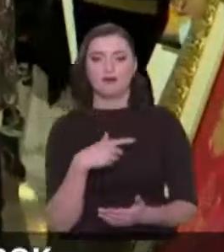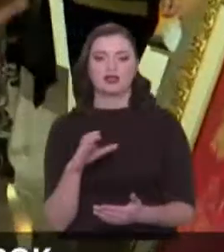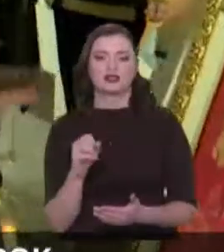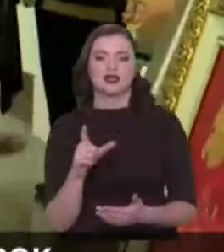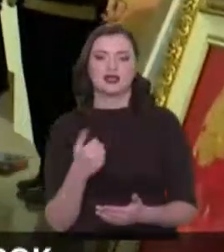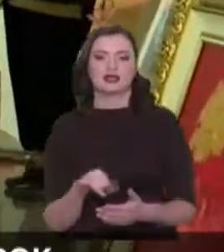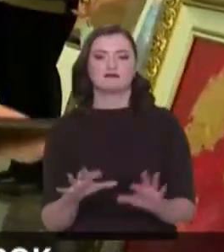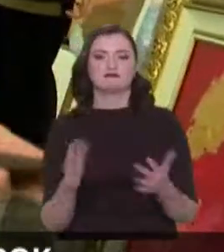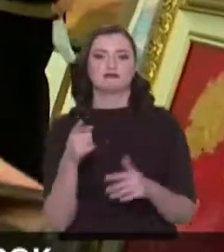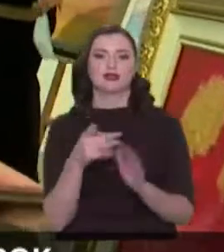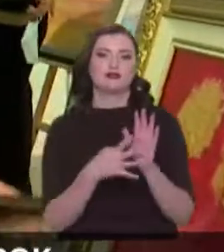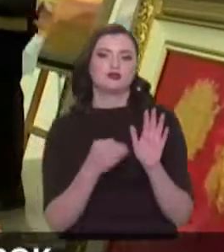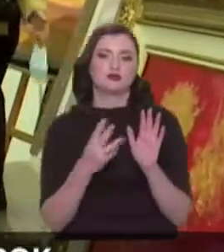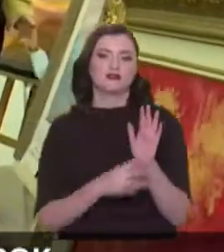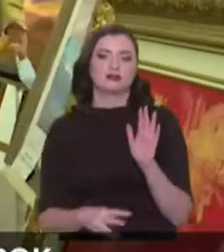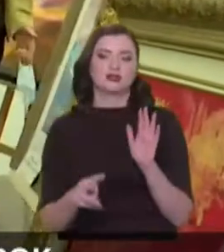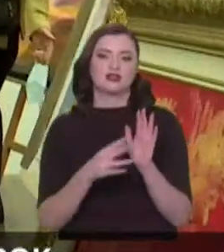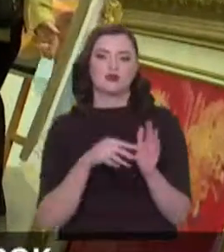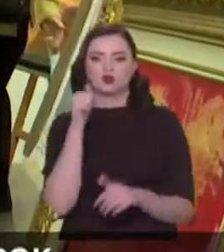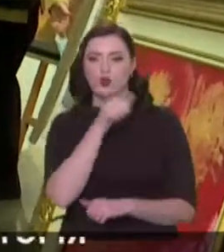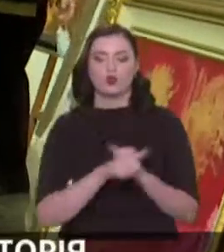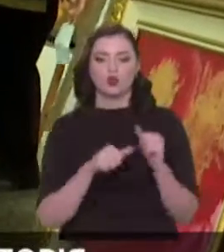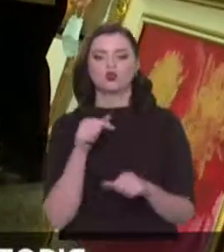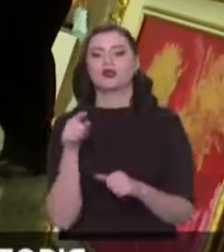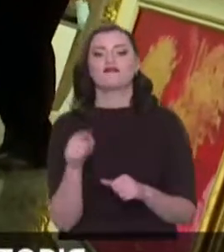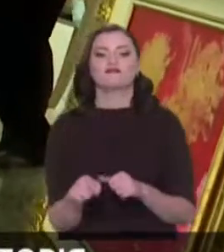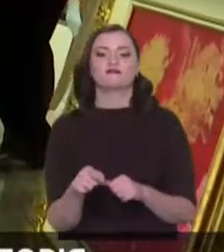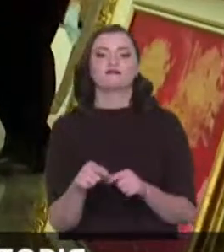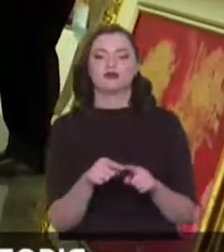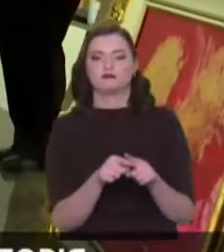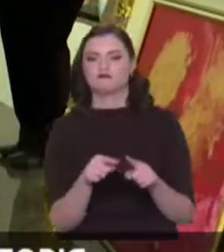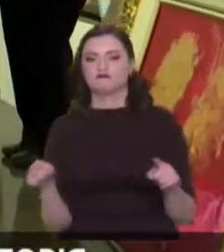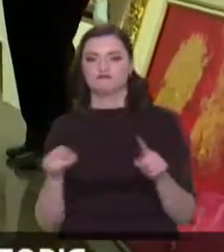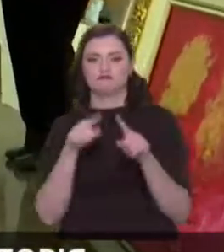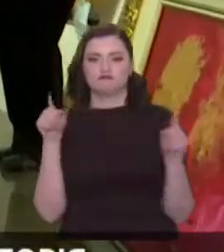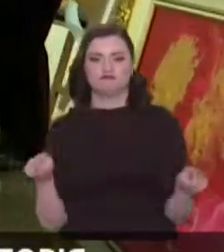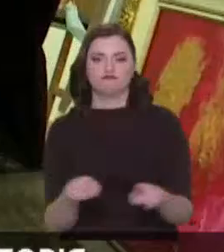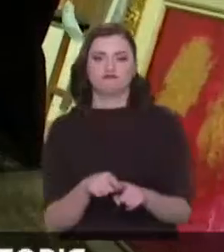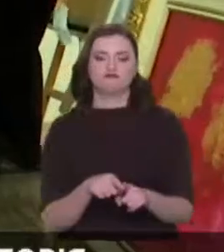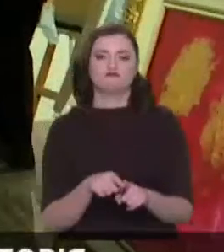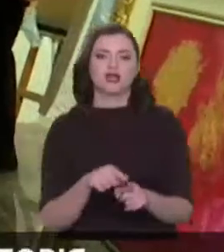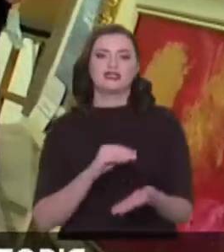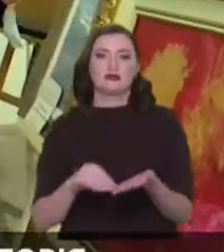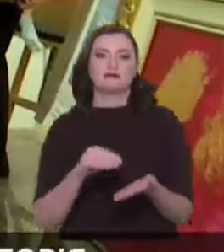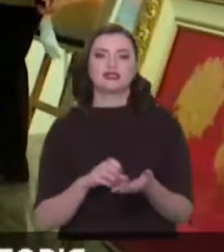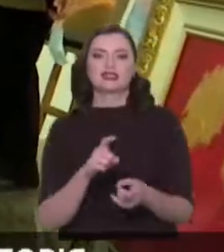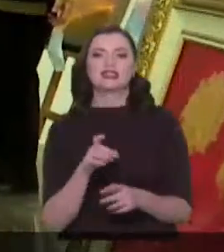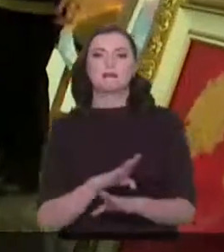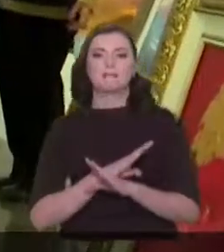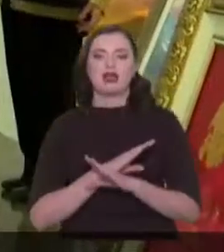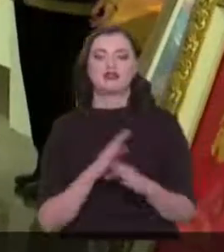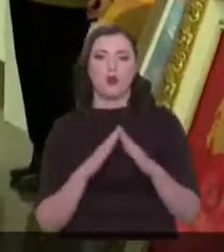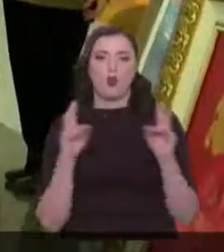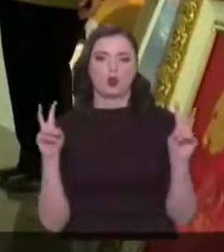це в 1988 році. Він випустив серію картин «Записки з мертвого дому». І ось